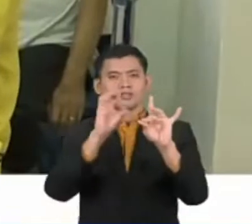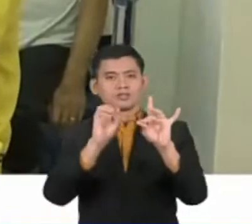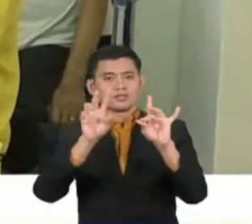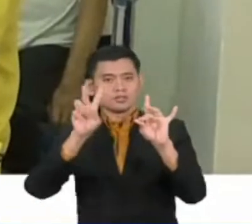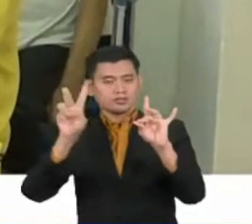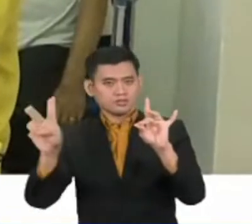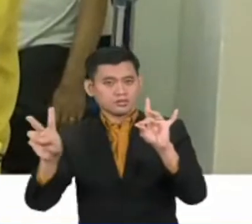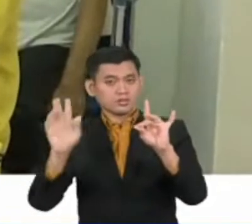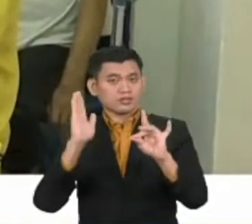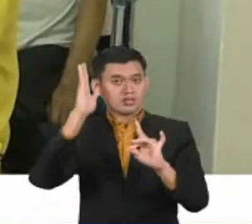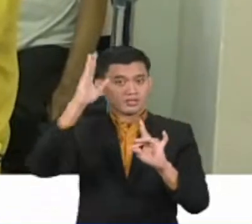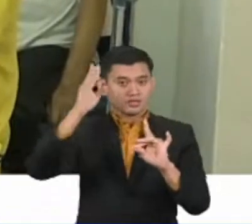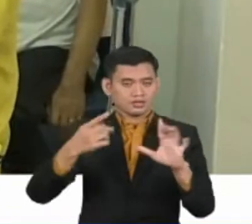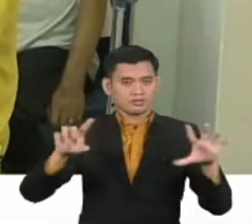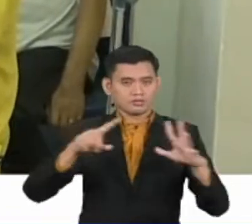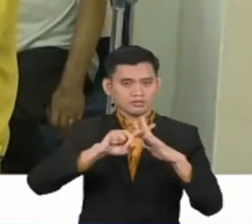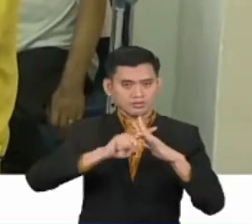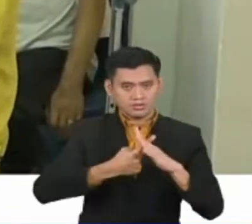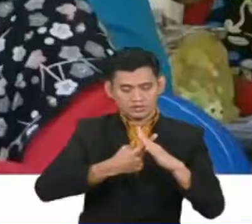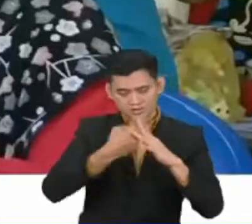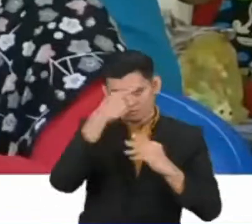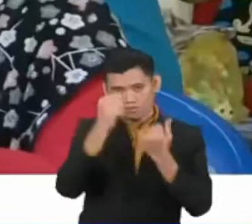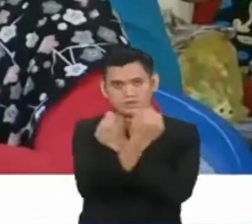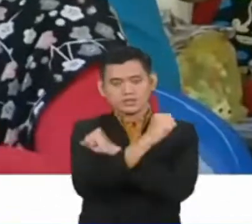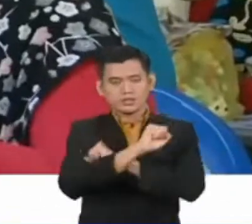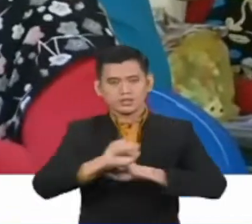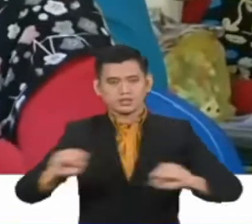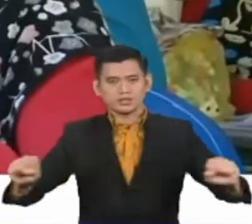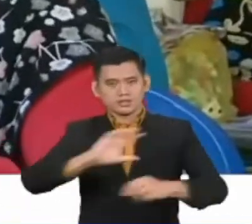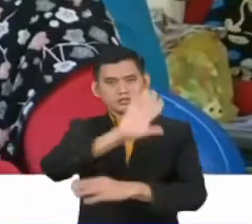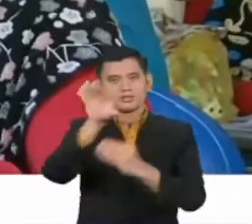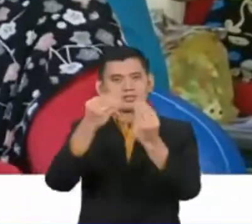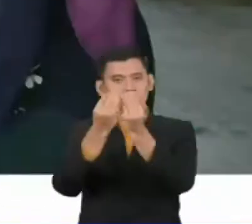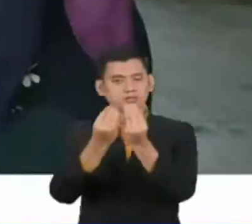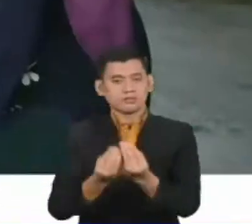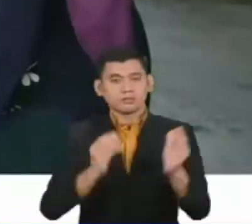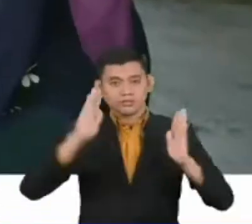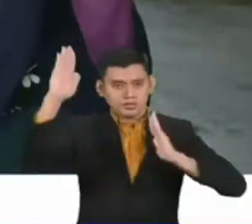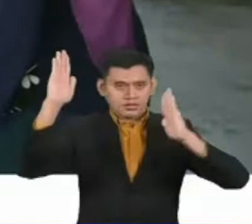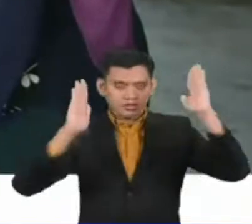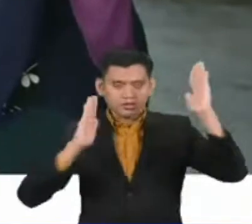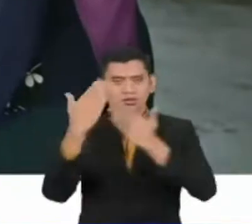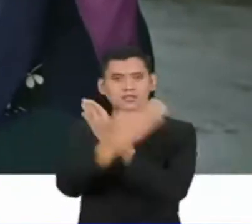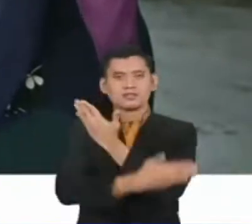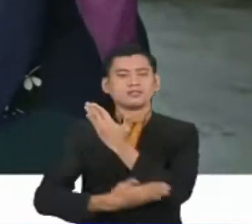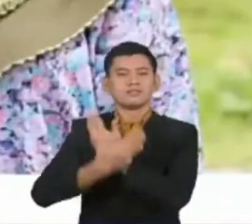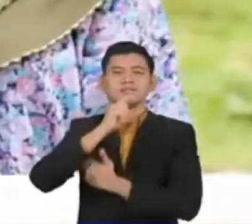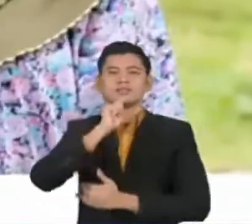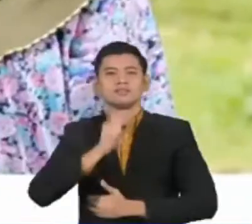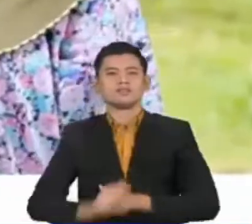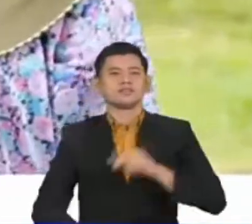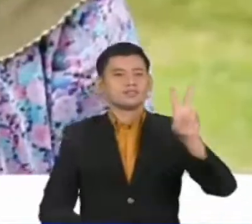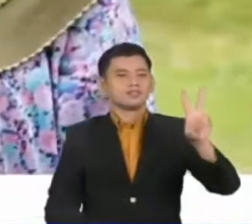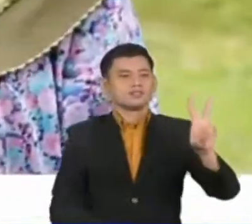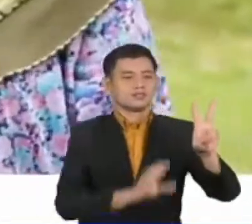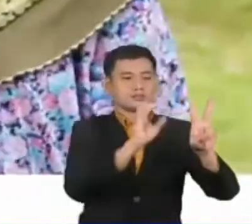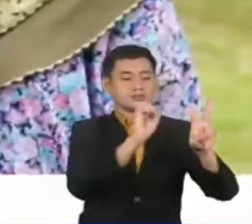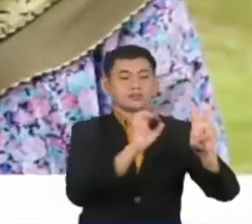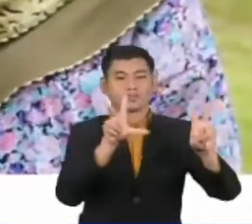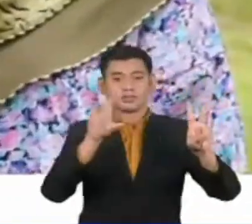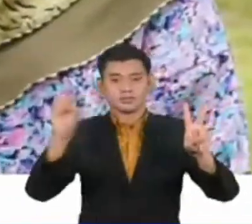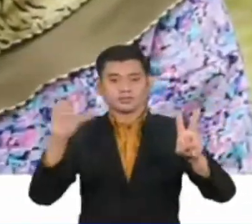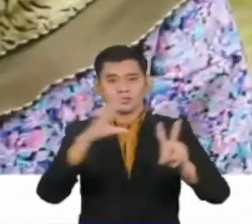dikuatkuasakan sebagai persediaan kepada unjuran Malaysia mencapai status negara tua menjelang 2030